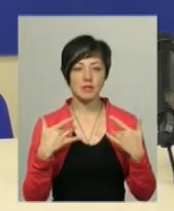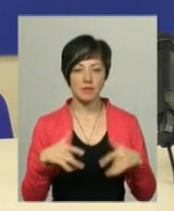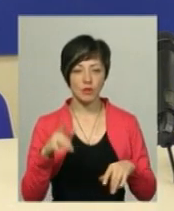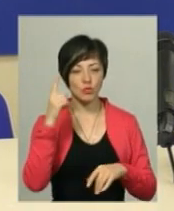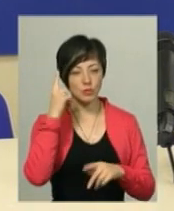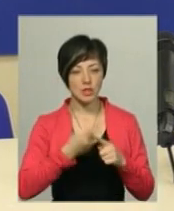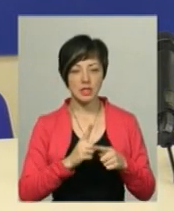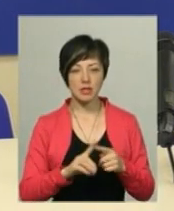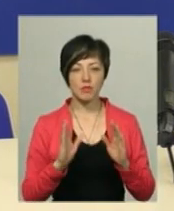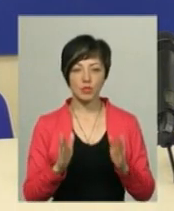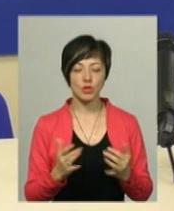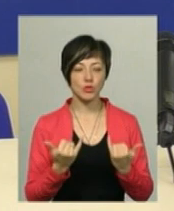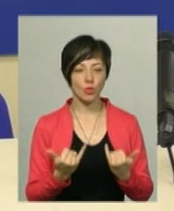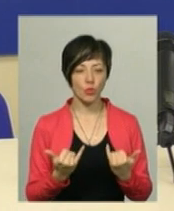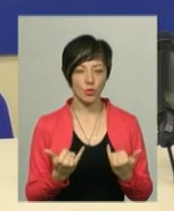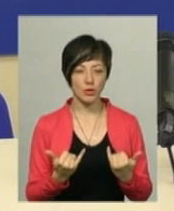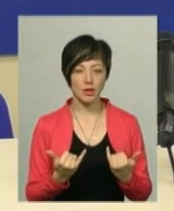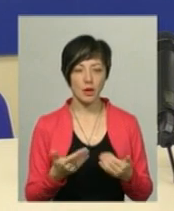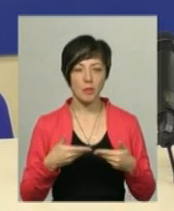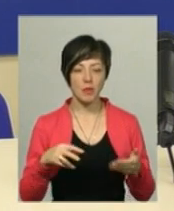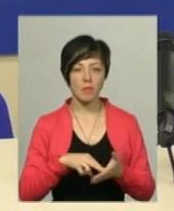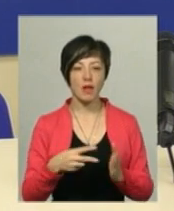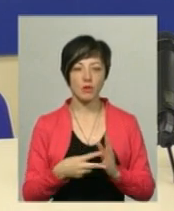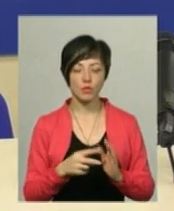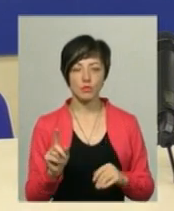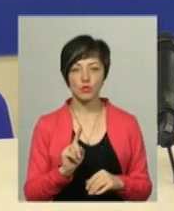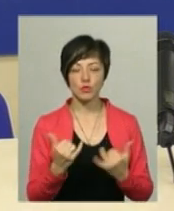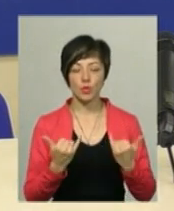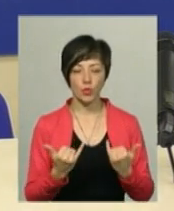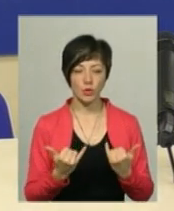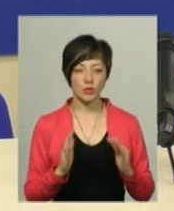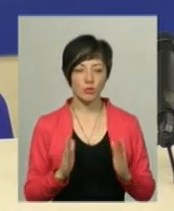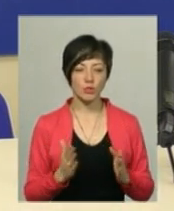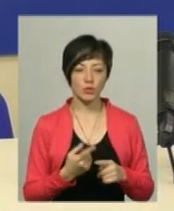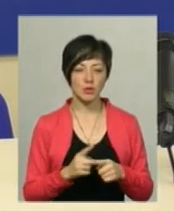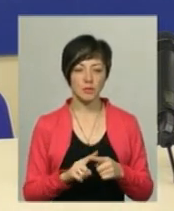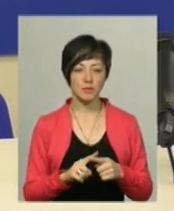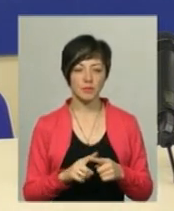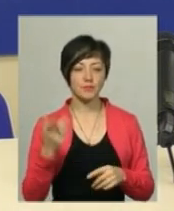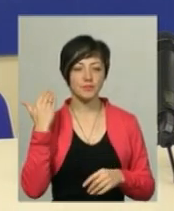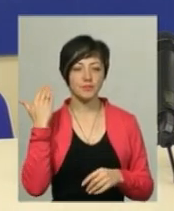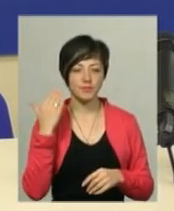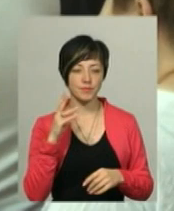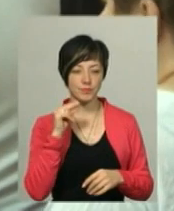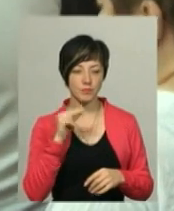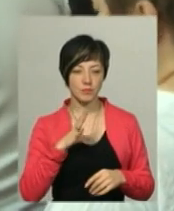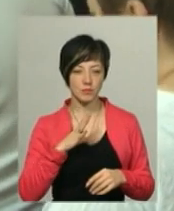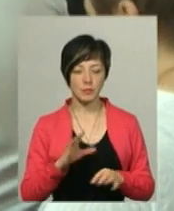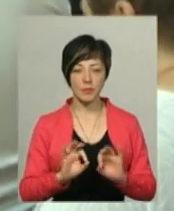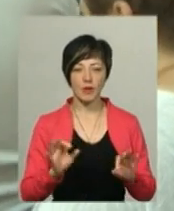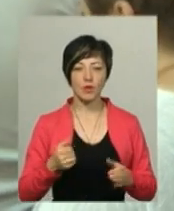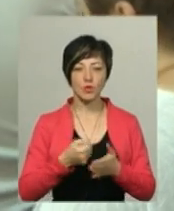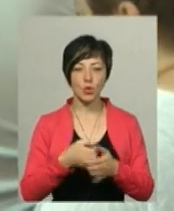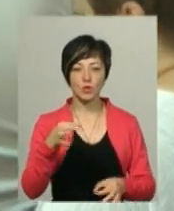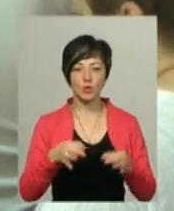Я думаю, що це буде сьогодні. Принаймні, ми плануємо, що, власне, сьогодні він буде звільнений. У ході